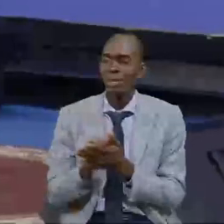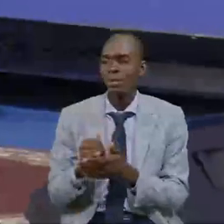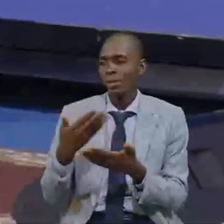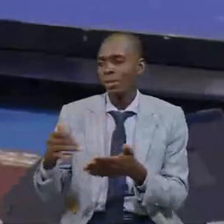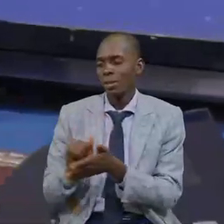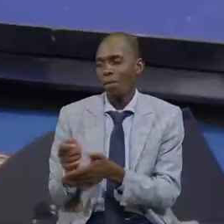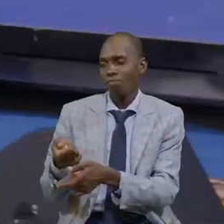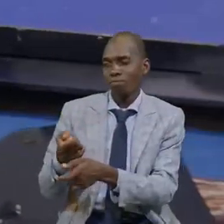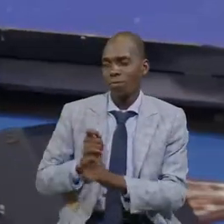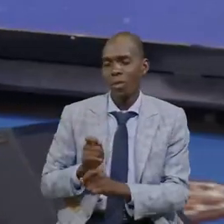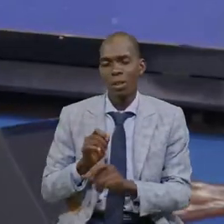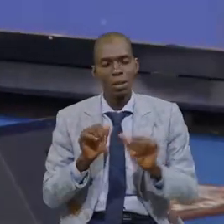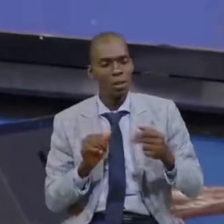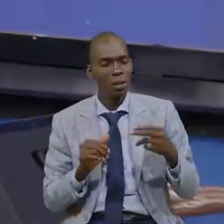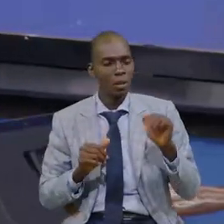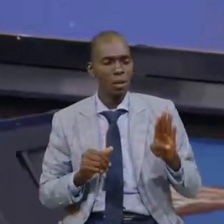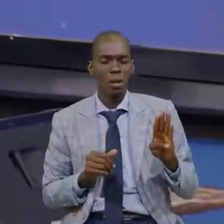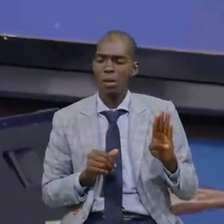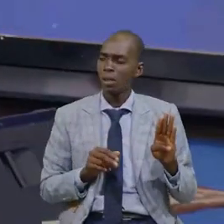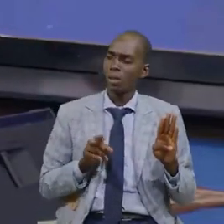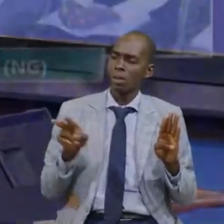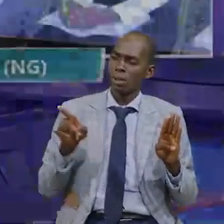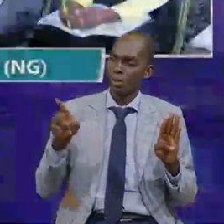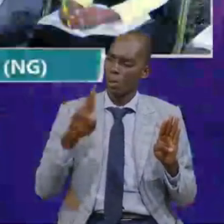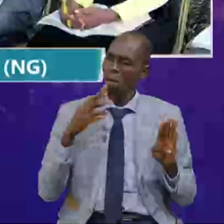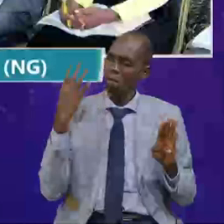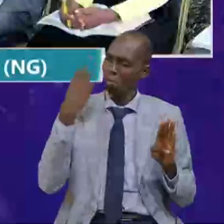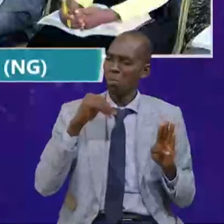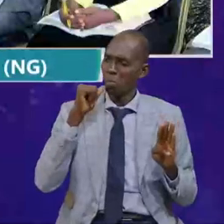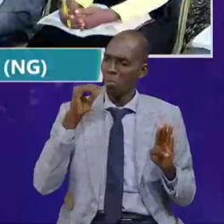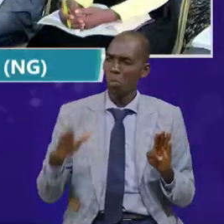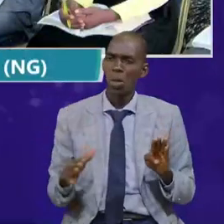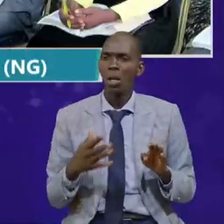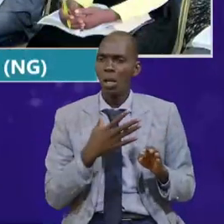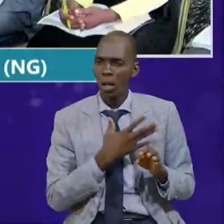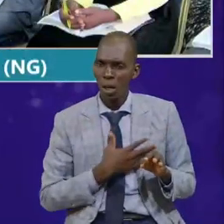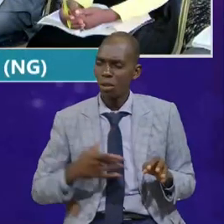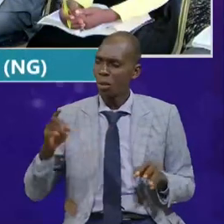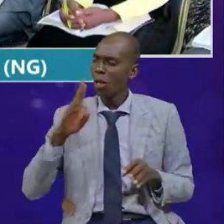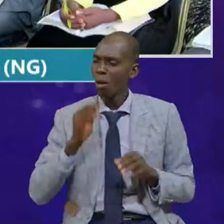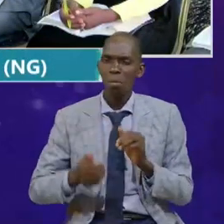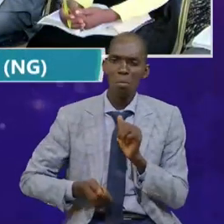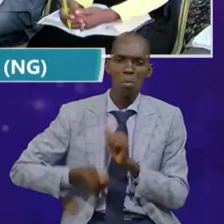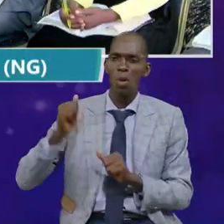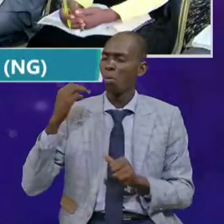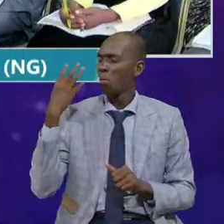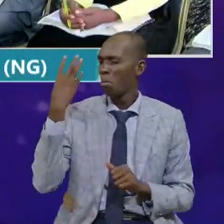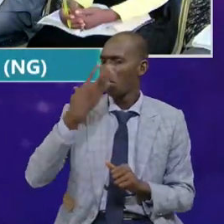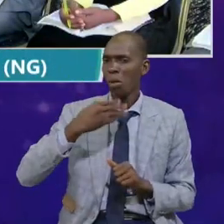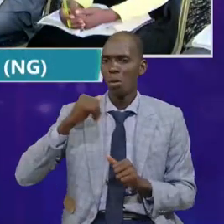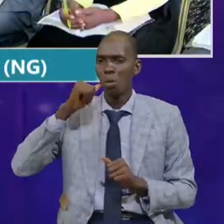ce qu'elle pouvait présenter, Achab a dit, « Ah, vraiment, tu as l'air belle, hein? Tu es la plus belle